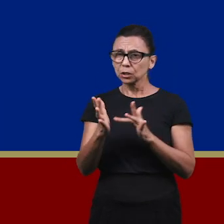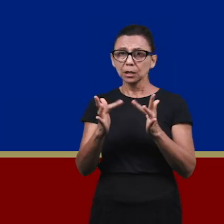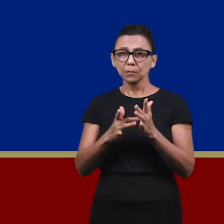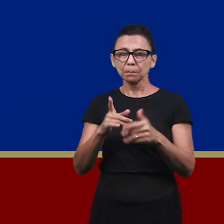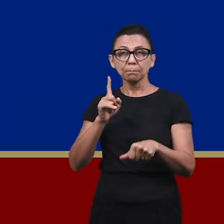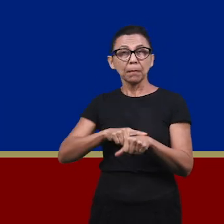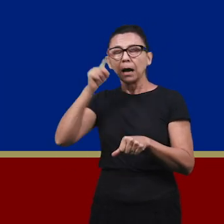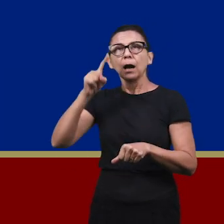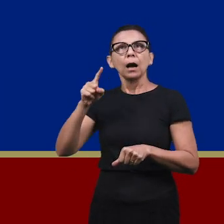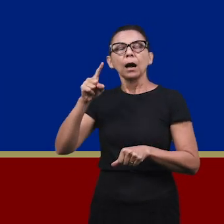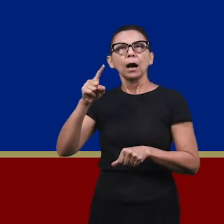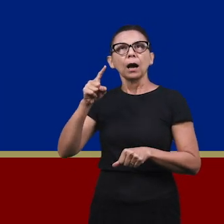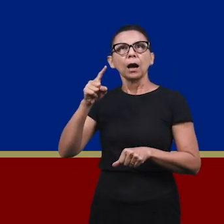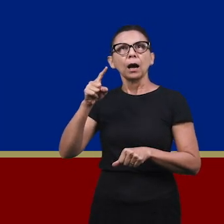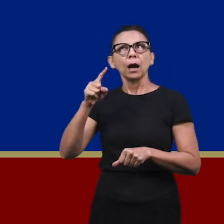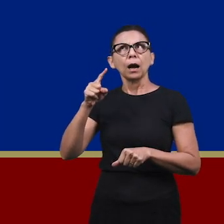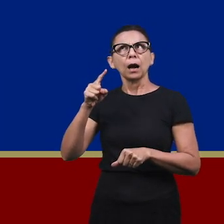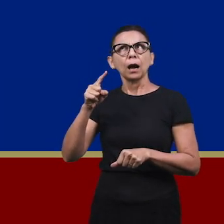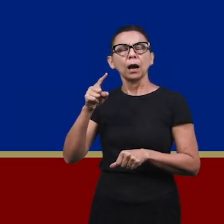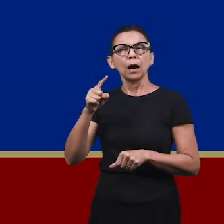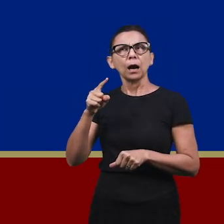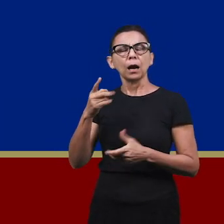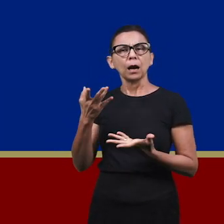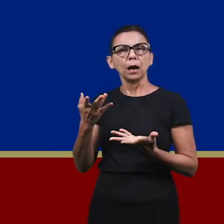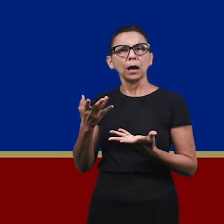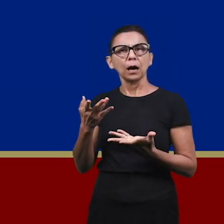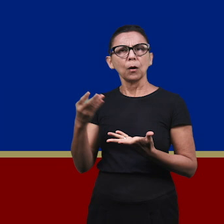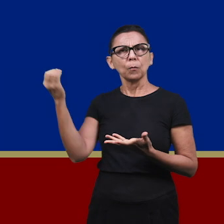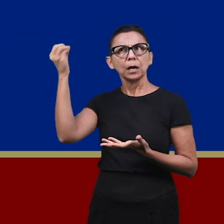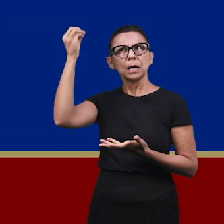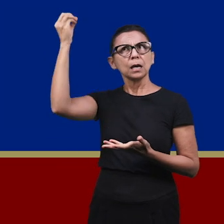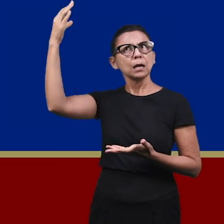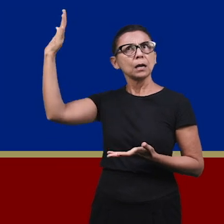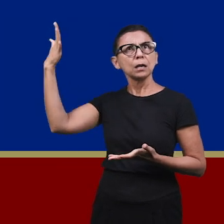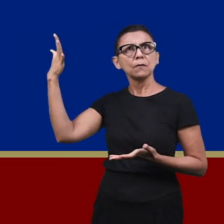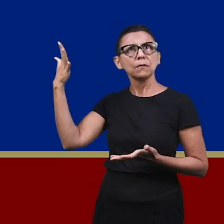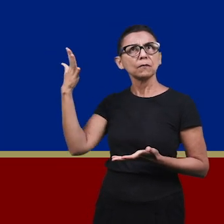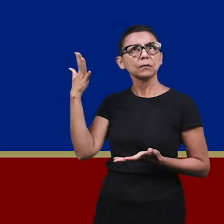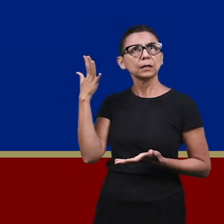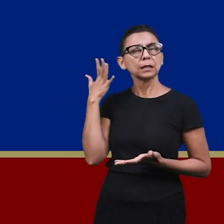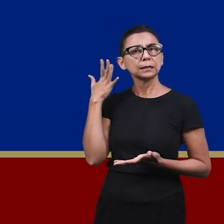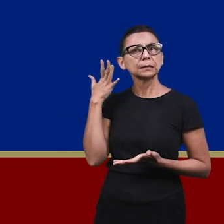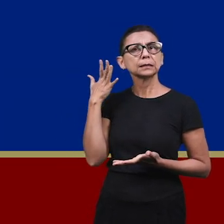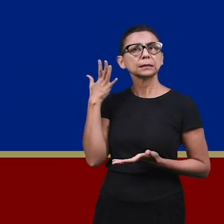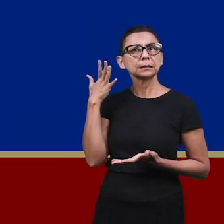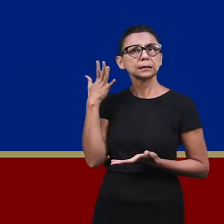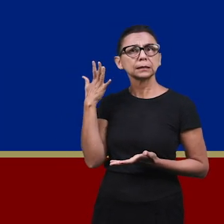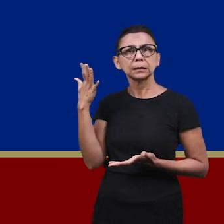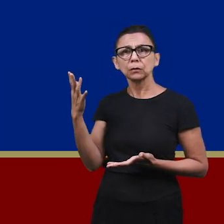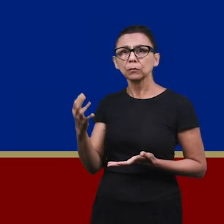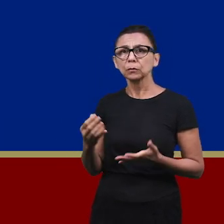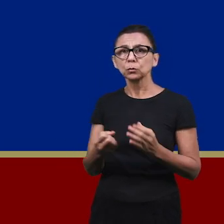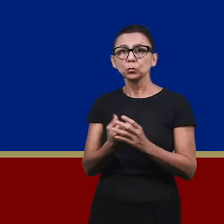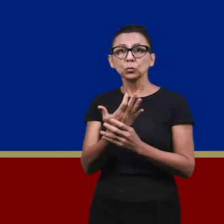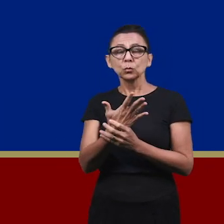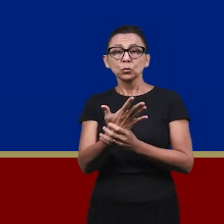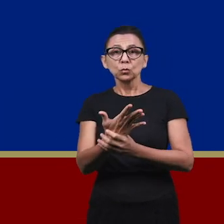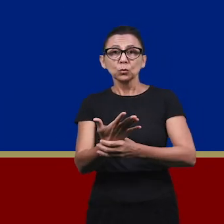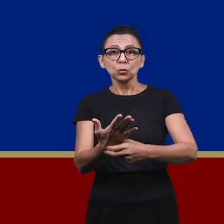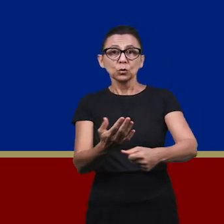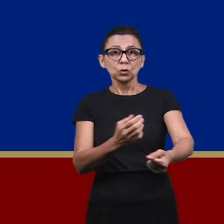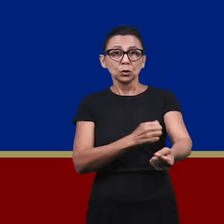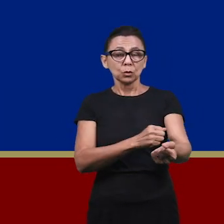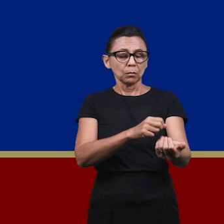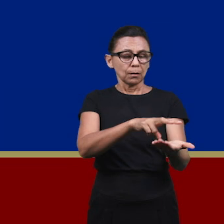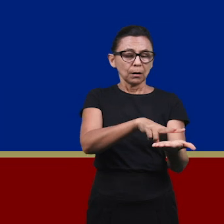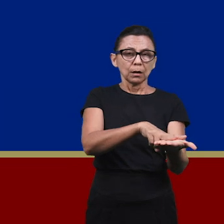clameur dans le cœur. Au même instant, est apparue presque littéralement une veine dans le corps